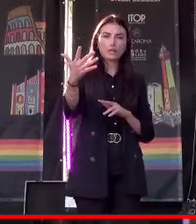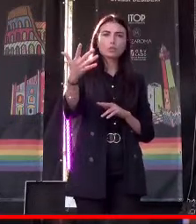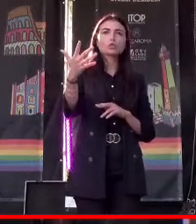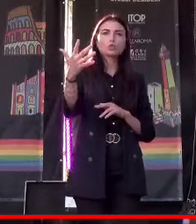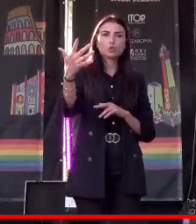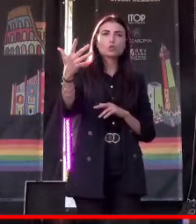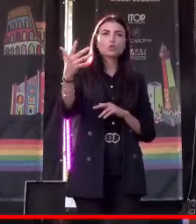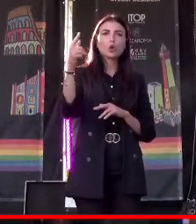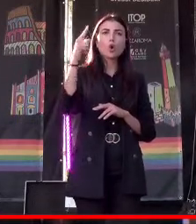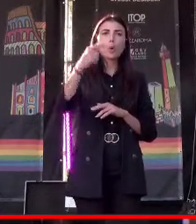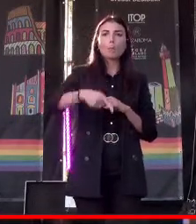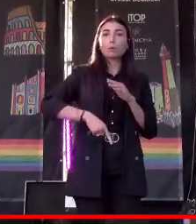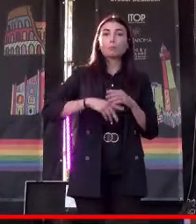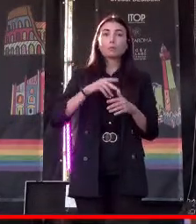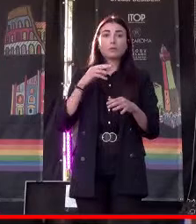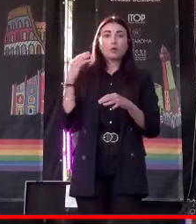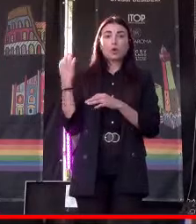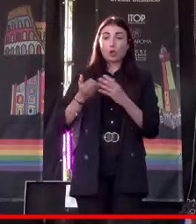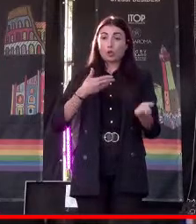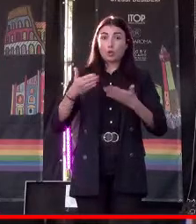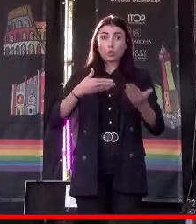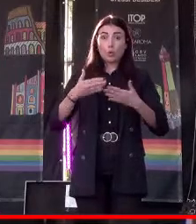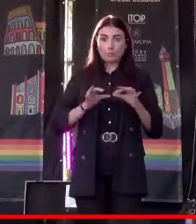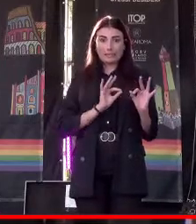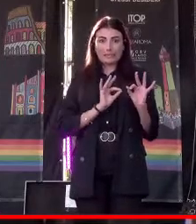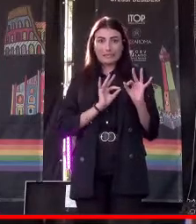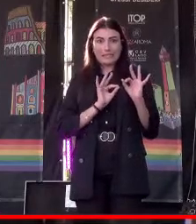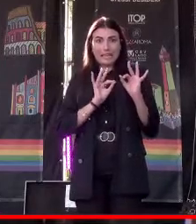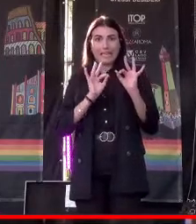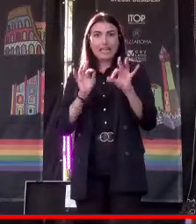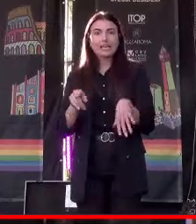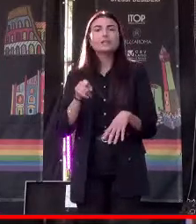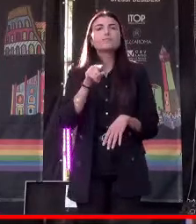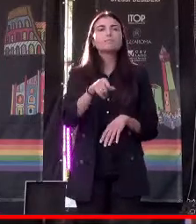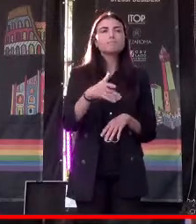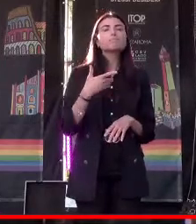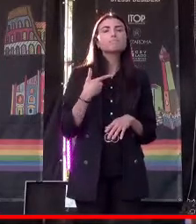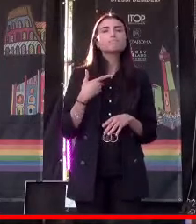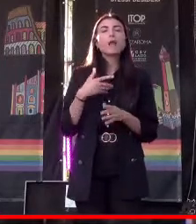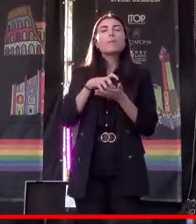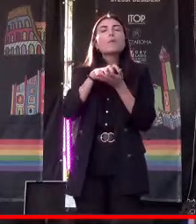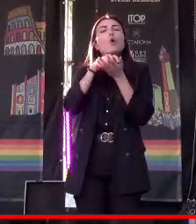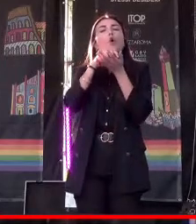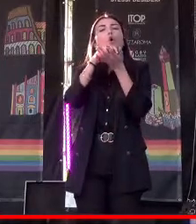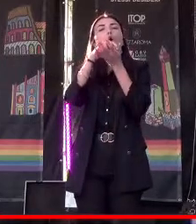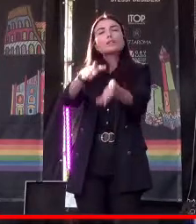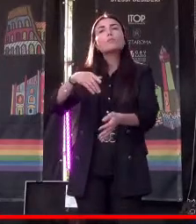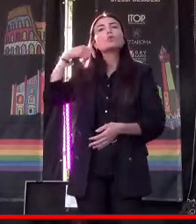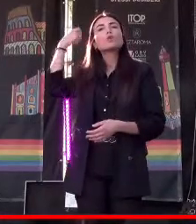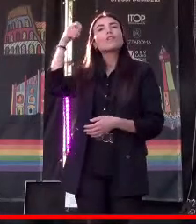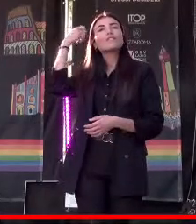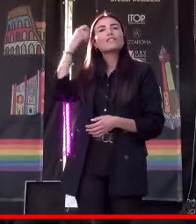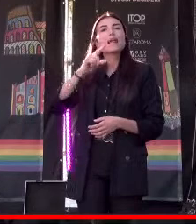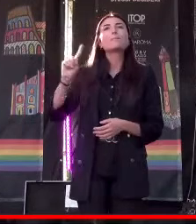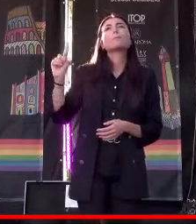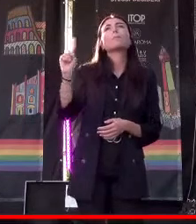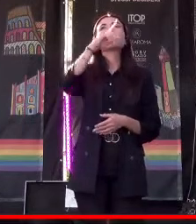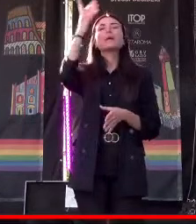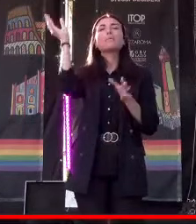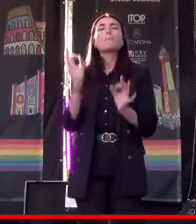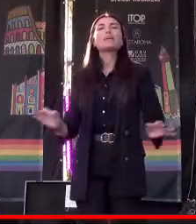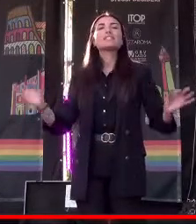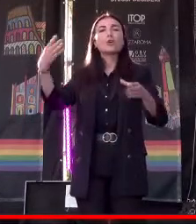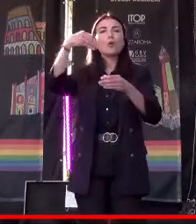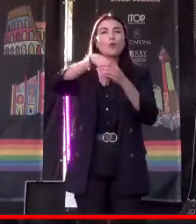sul traguardo il presidente Ciaccheri, quindi mandiamo adesso il contributo del video della prima passeggiata inclusiva che abbiamo